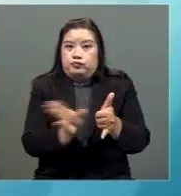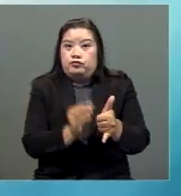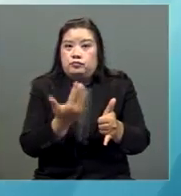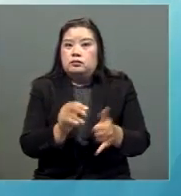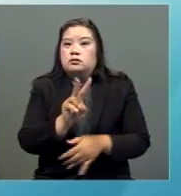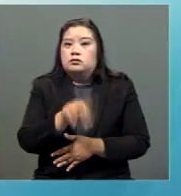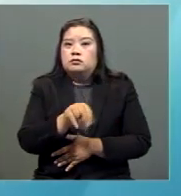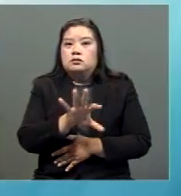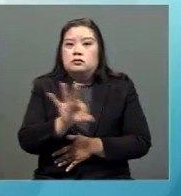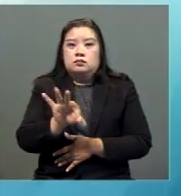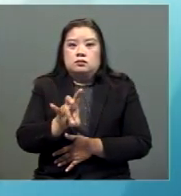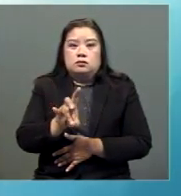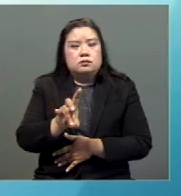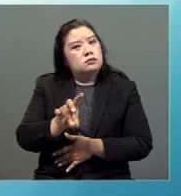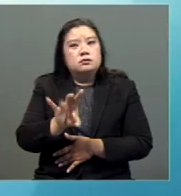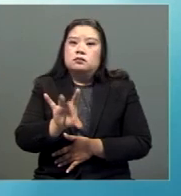2987